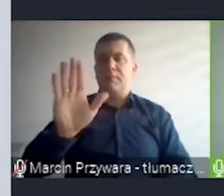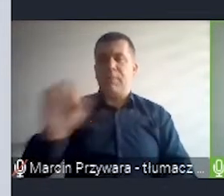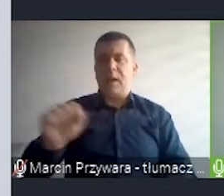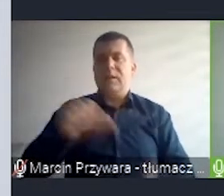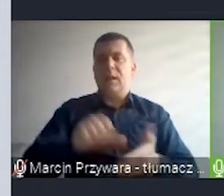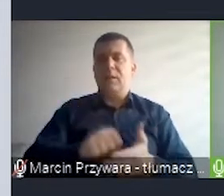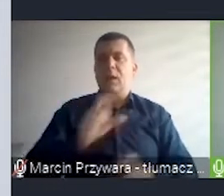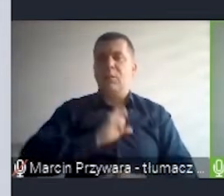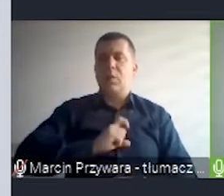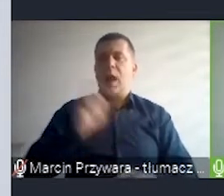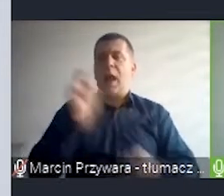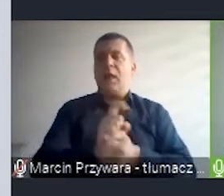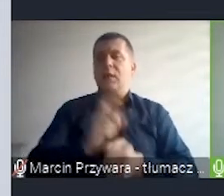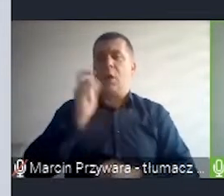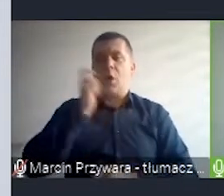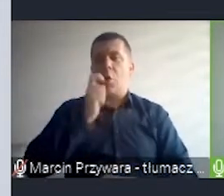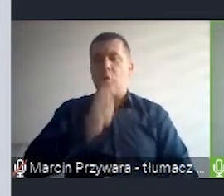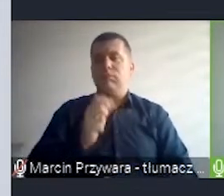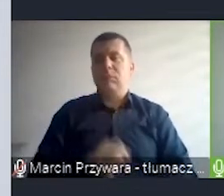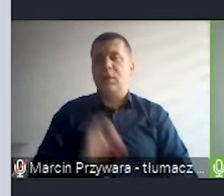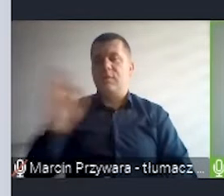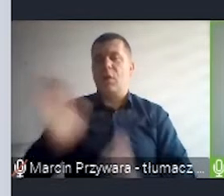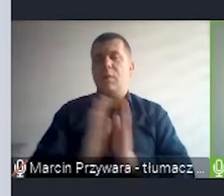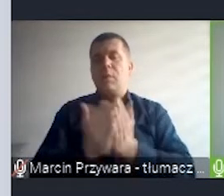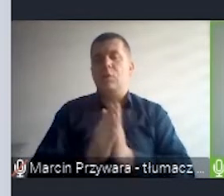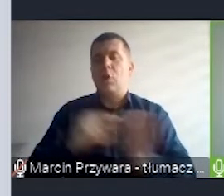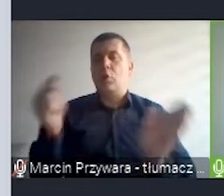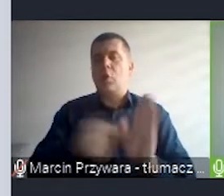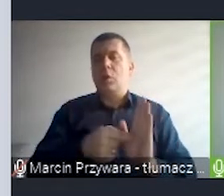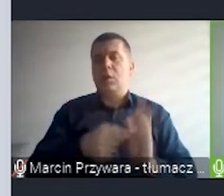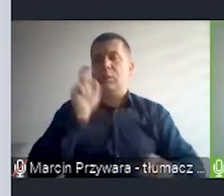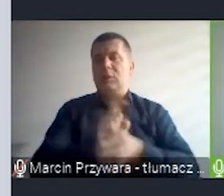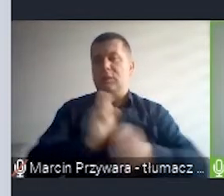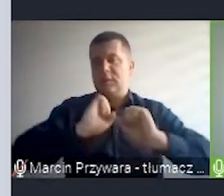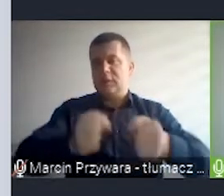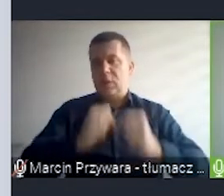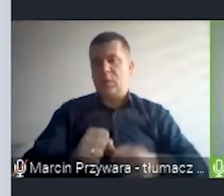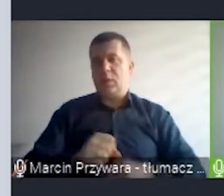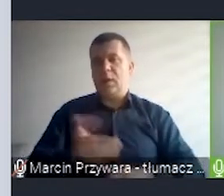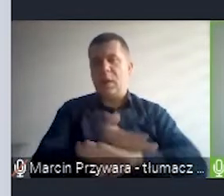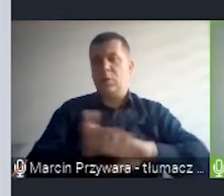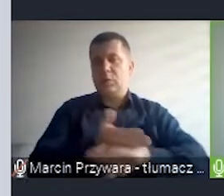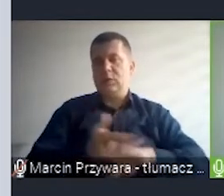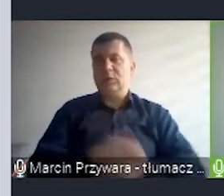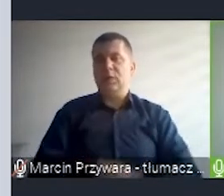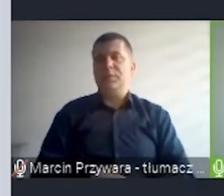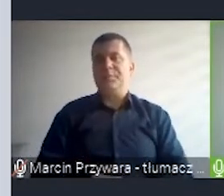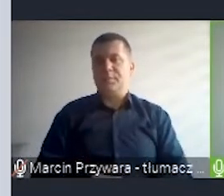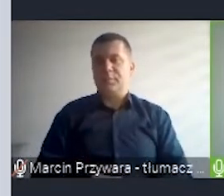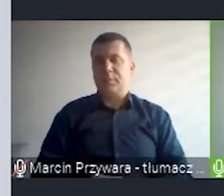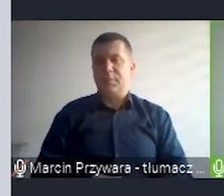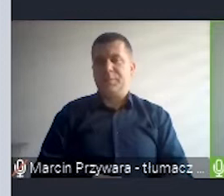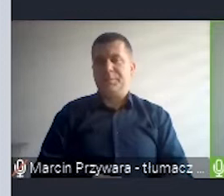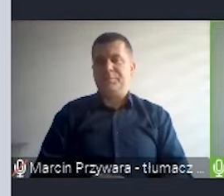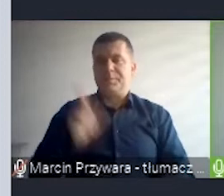Biuro Antykorupcyjne, w swoim podręczniku dotyczącym właśnie przeciwdziałania nadużyciom